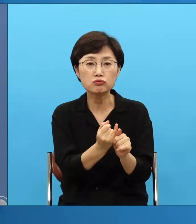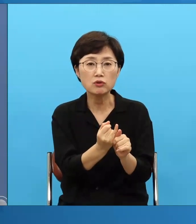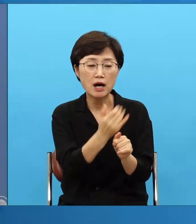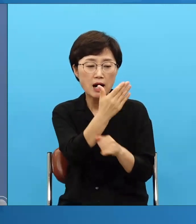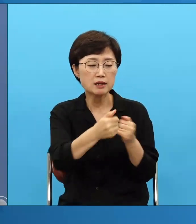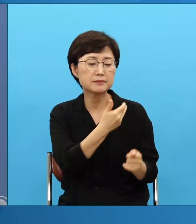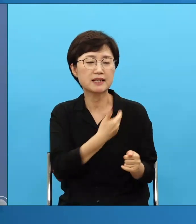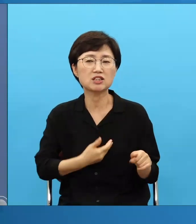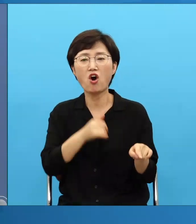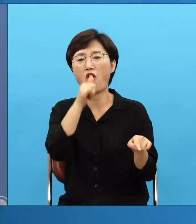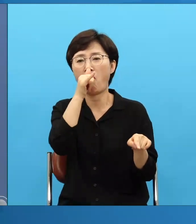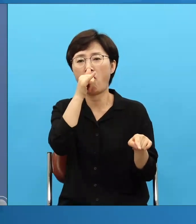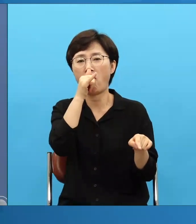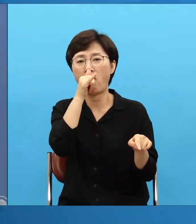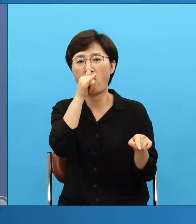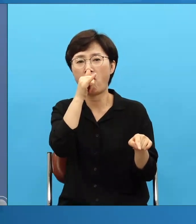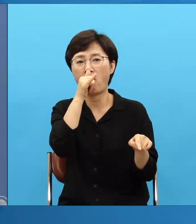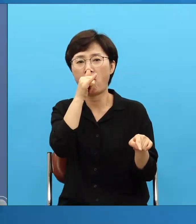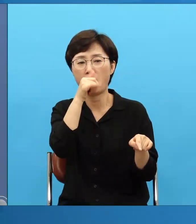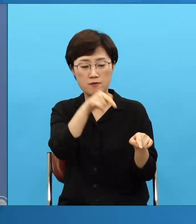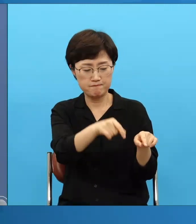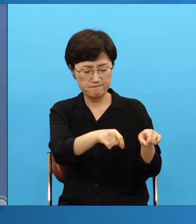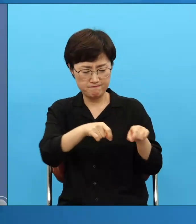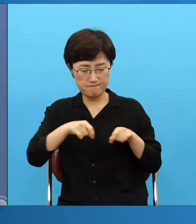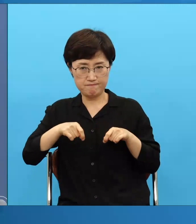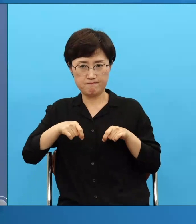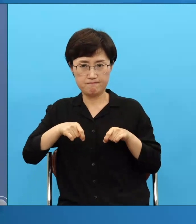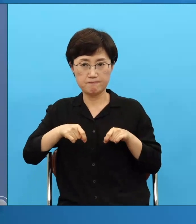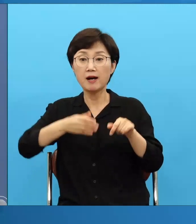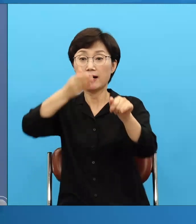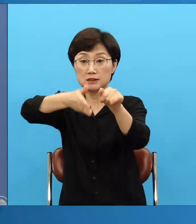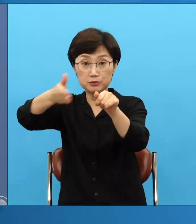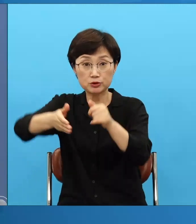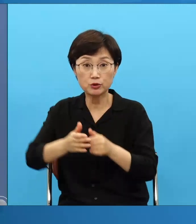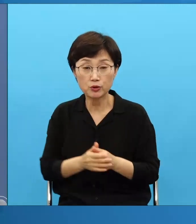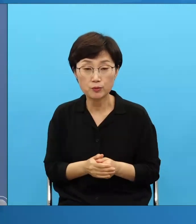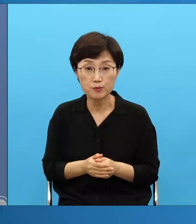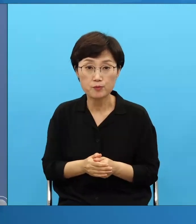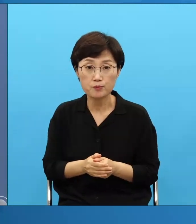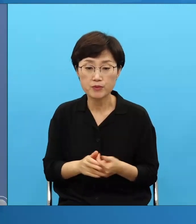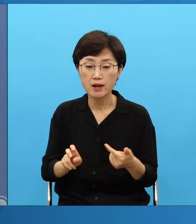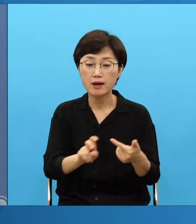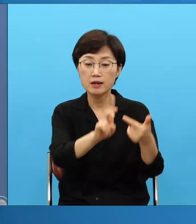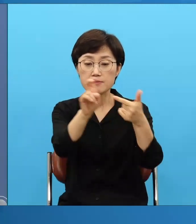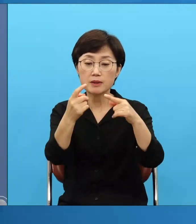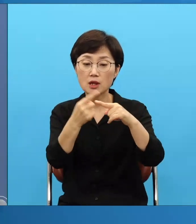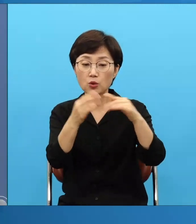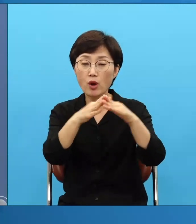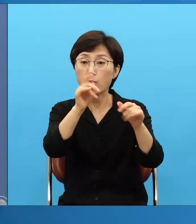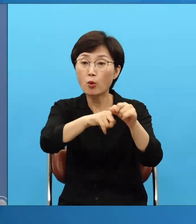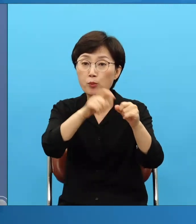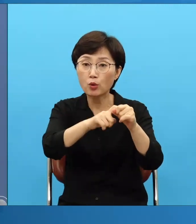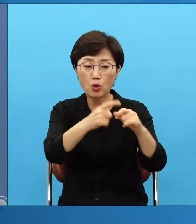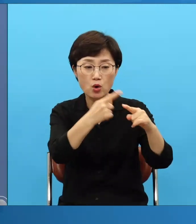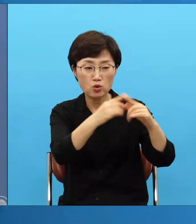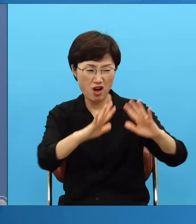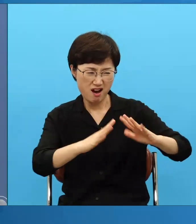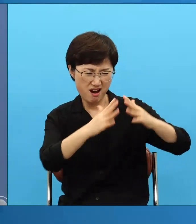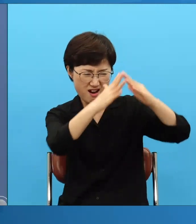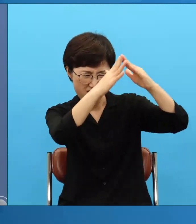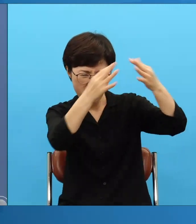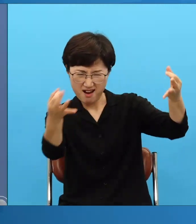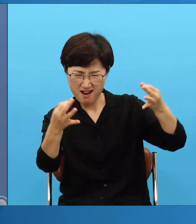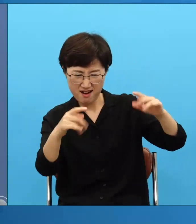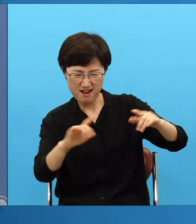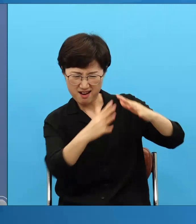Priscilla and her husband. 그 언약을 잡으셔야 됩니다. This is the covenant that you must receive as well. 임마누엘의 목표는 성전 건축이 아니다. And so the purpose and the goal of